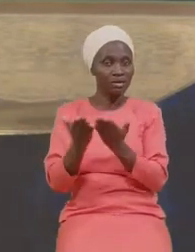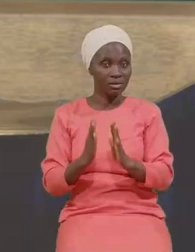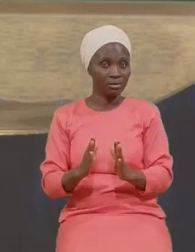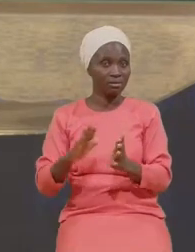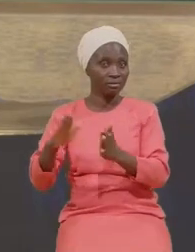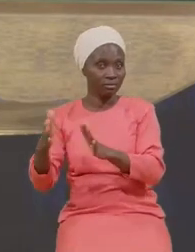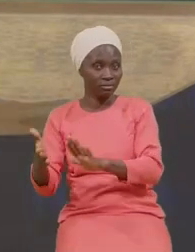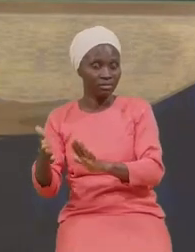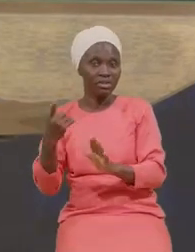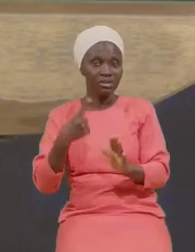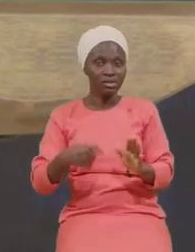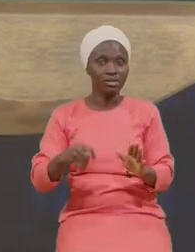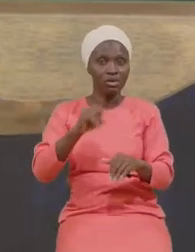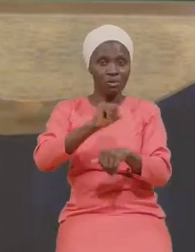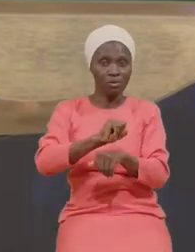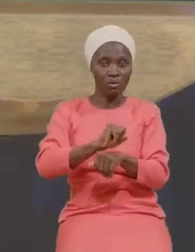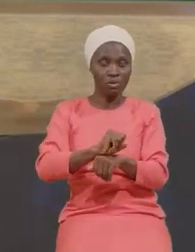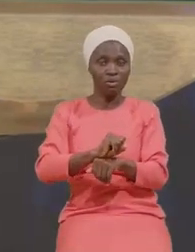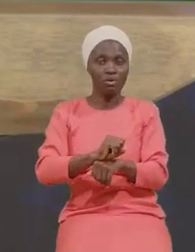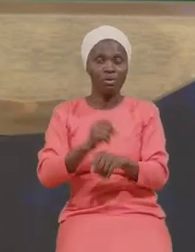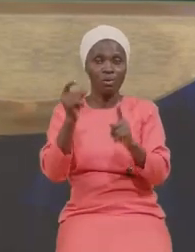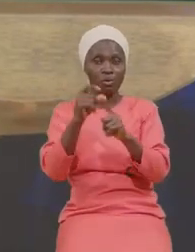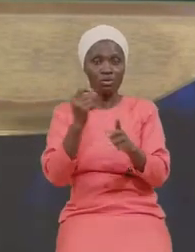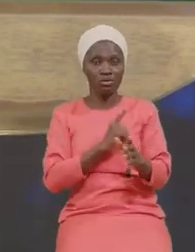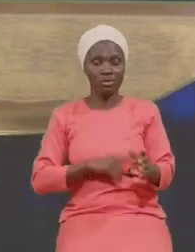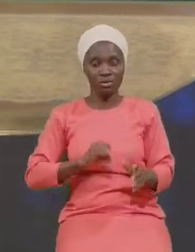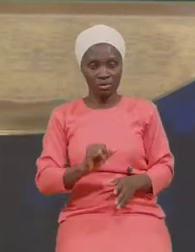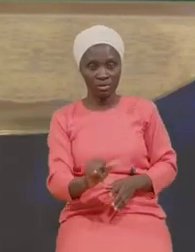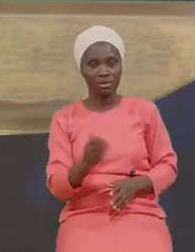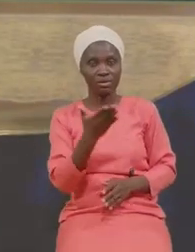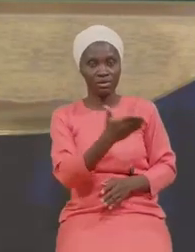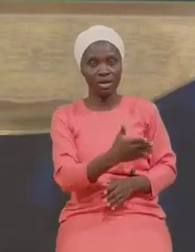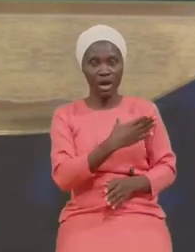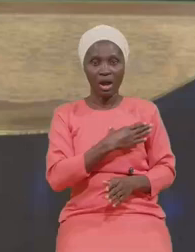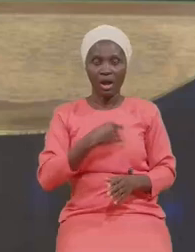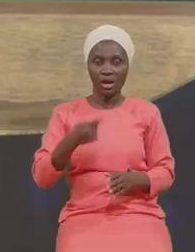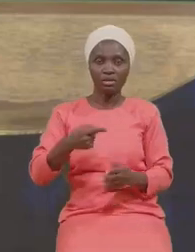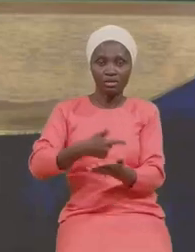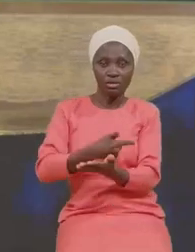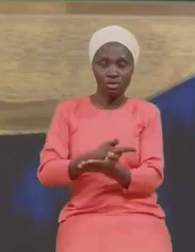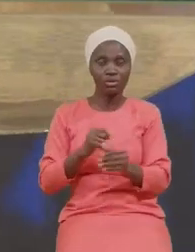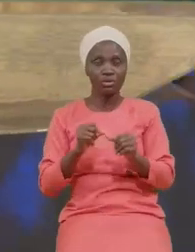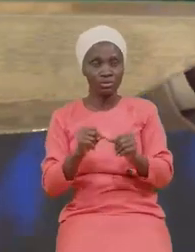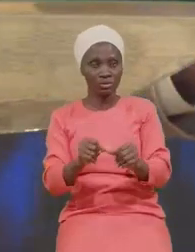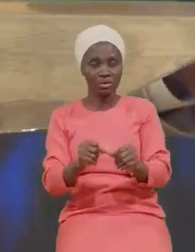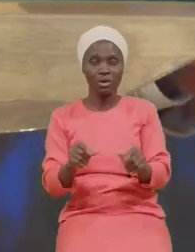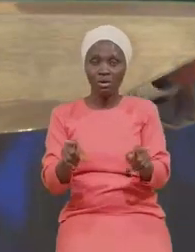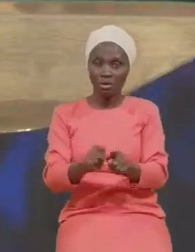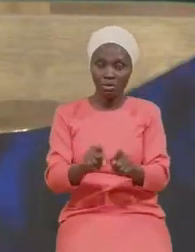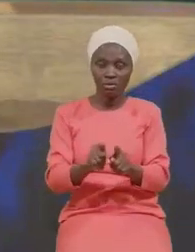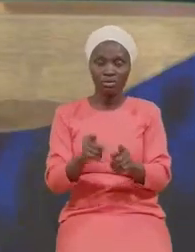l'oeuvre du Seigneur est toujours là et l'Évangile continue quoique